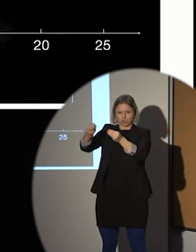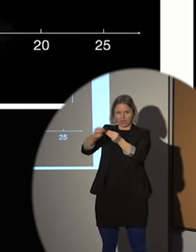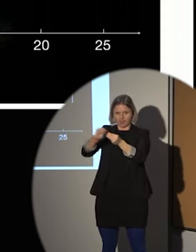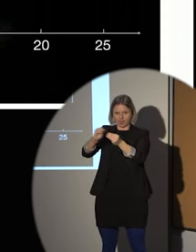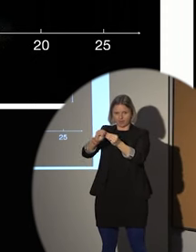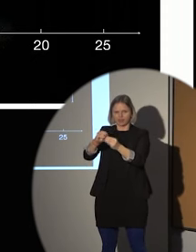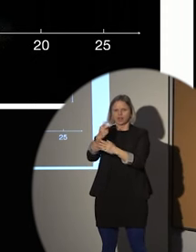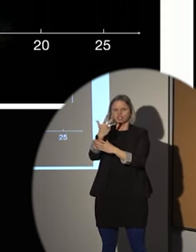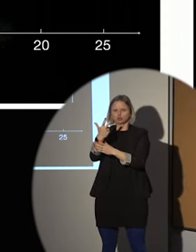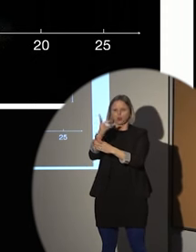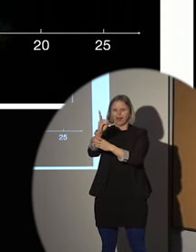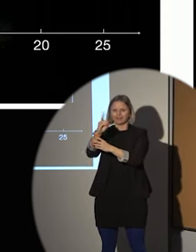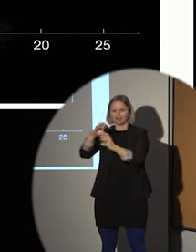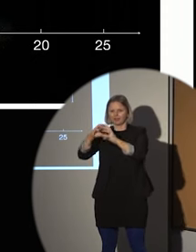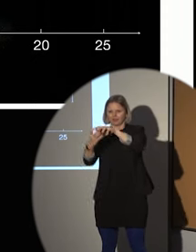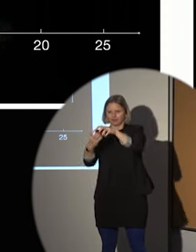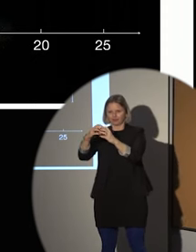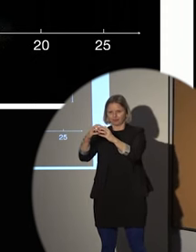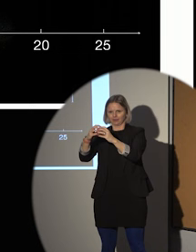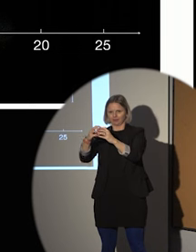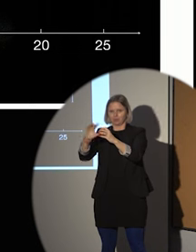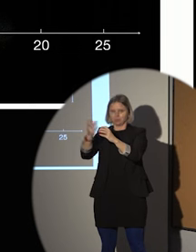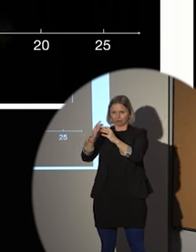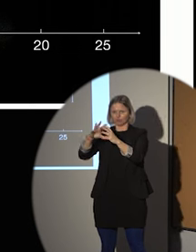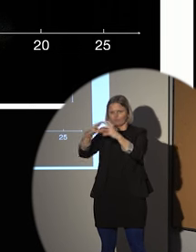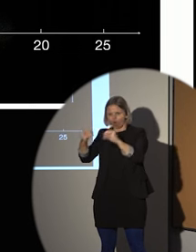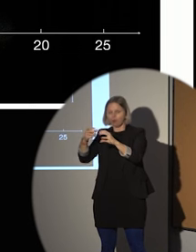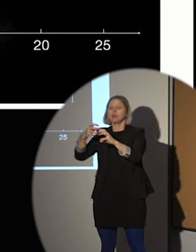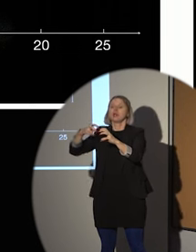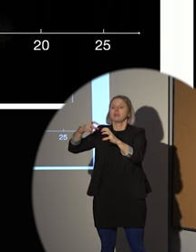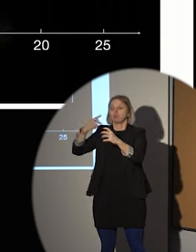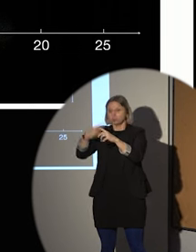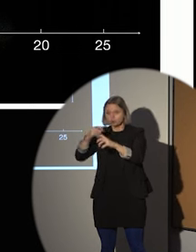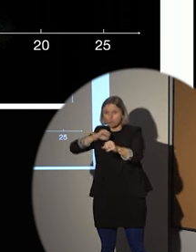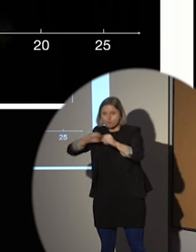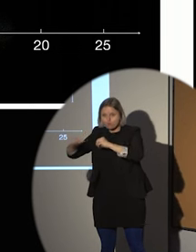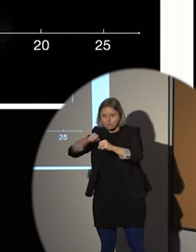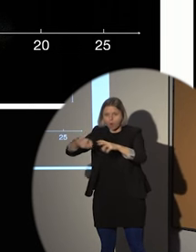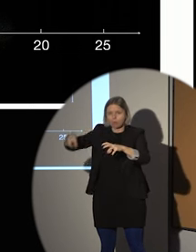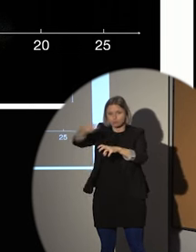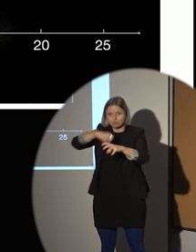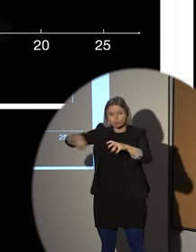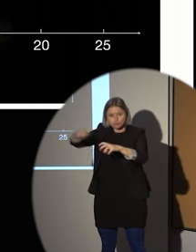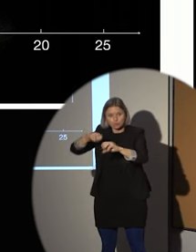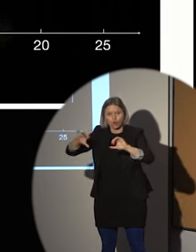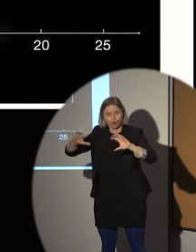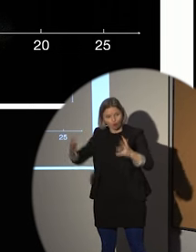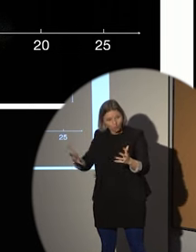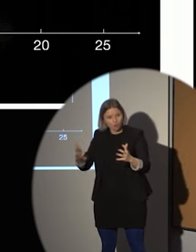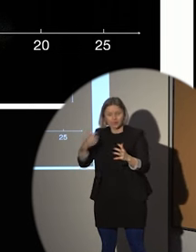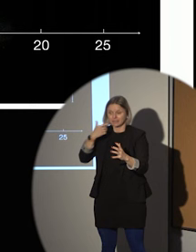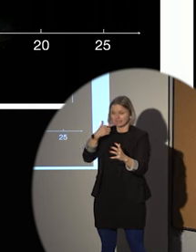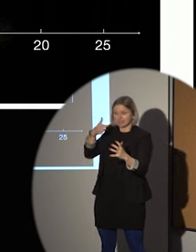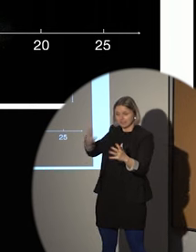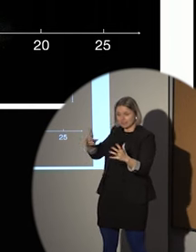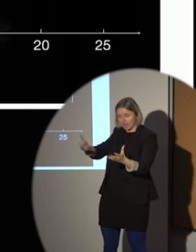vous connaissez la position d'un objet en 3 dimensions, vous avez atteint ce qu'on appelle l'espace des